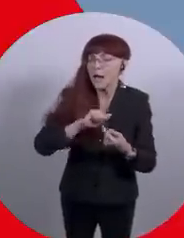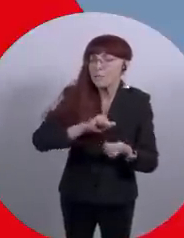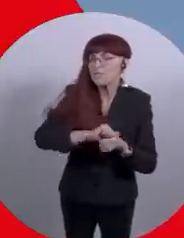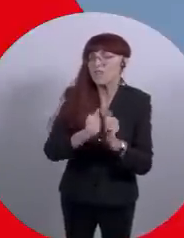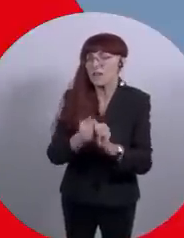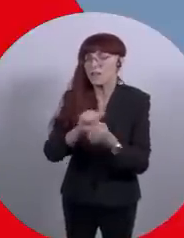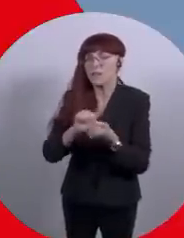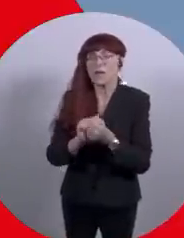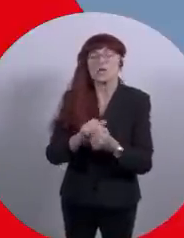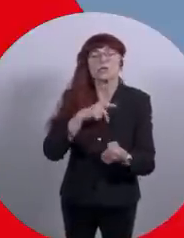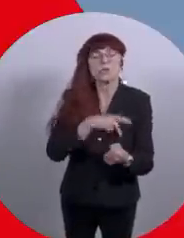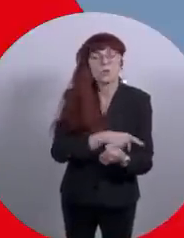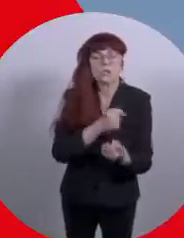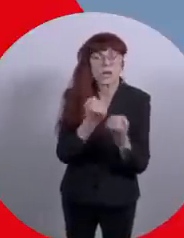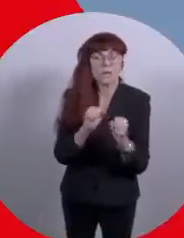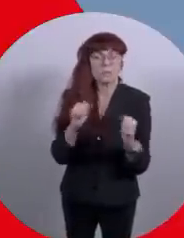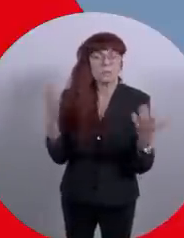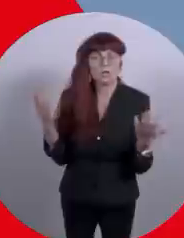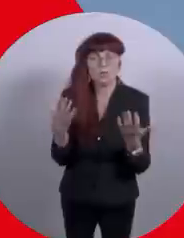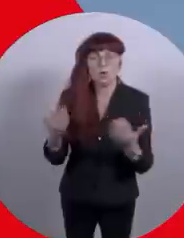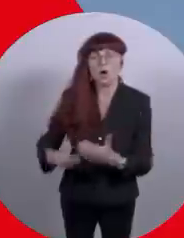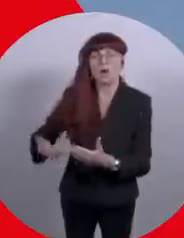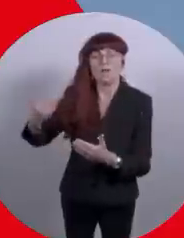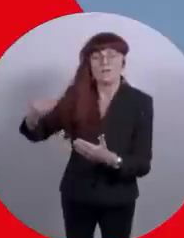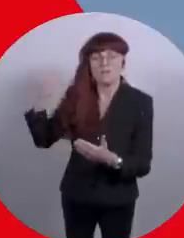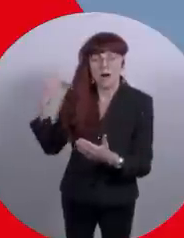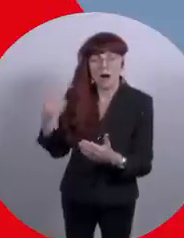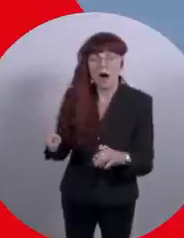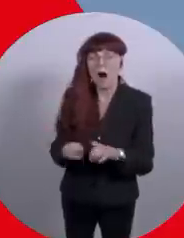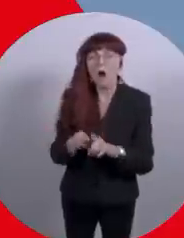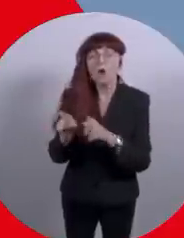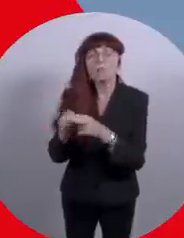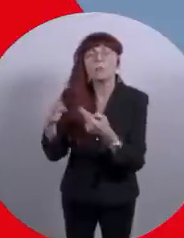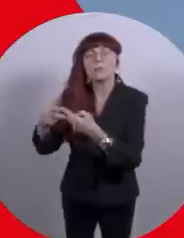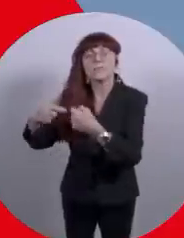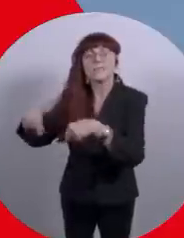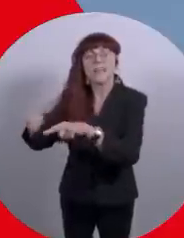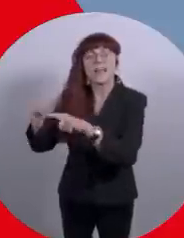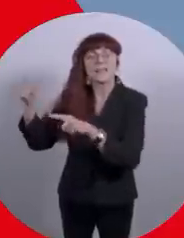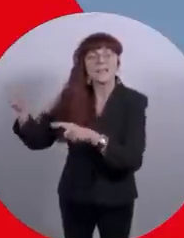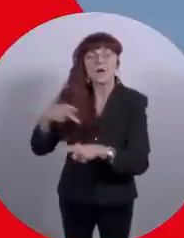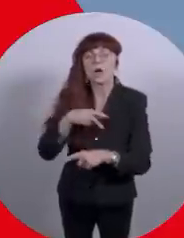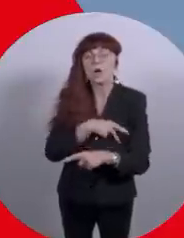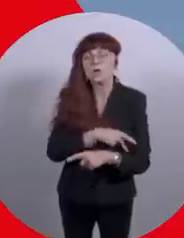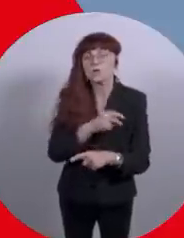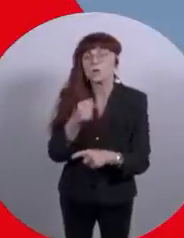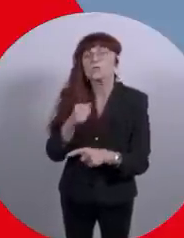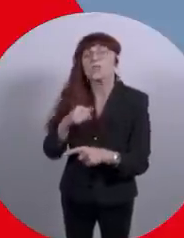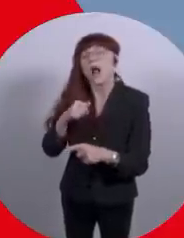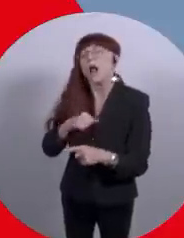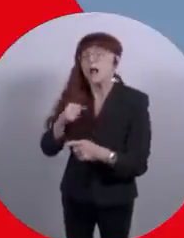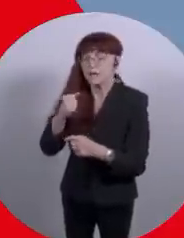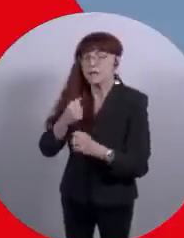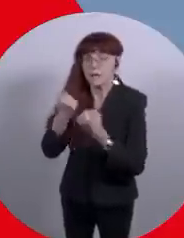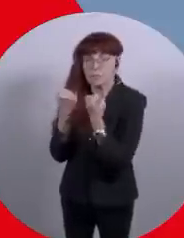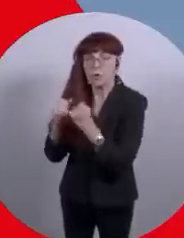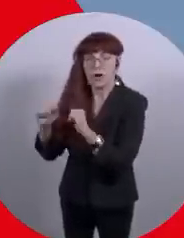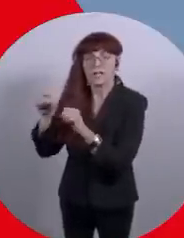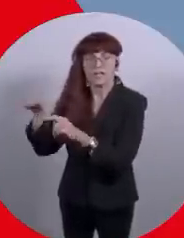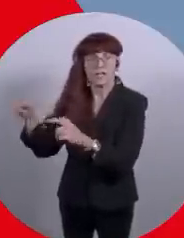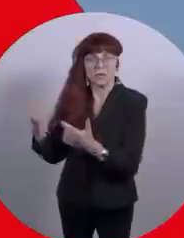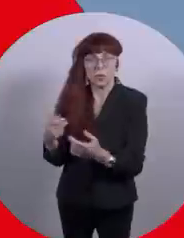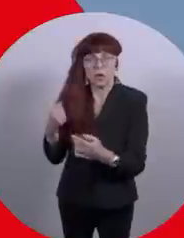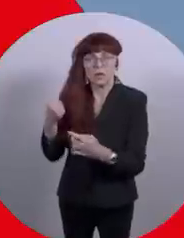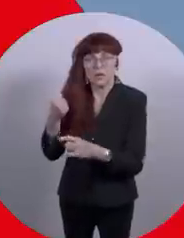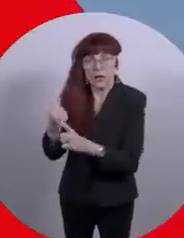wo so gekämpft wurde auch in jedem Bundesländern wo die Sozialdemokratie Wahl geschlagen hat das ist die Antwort darauf